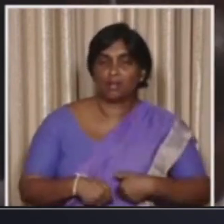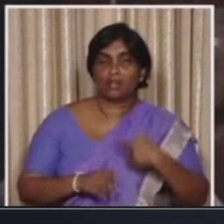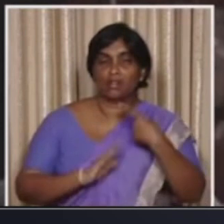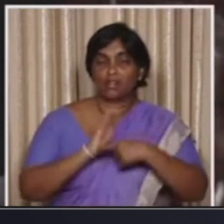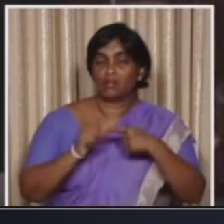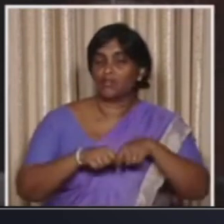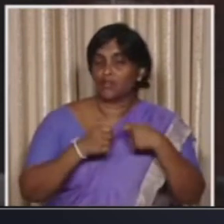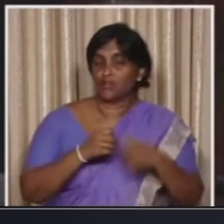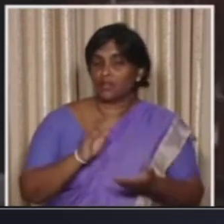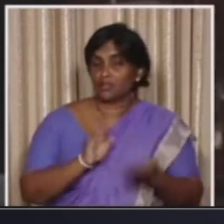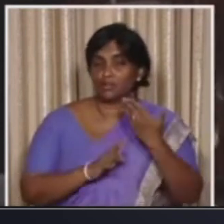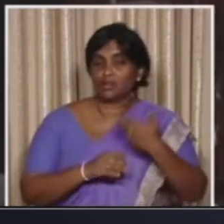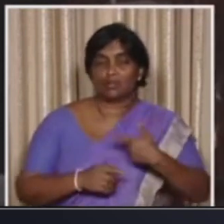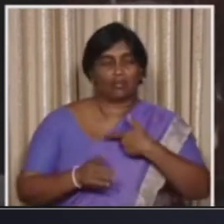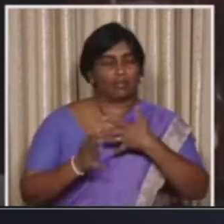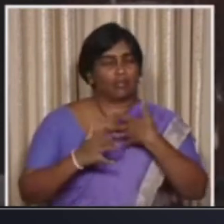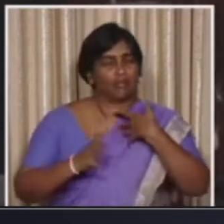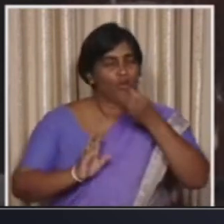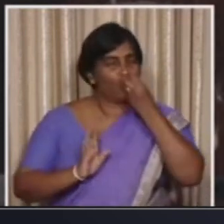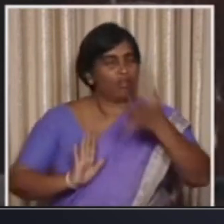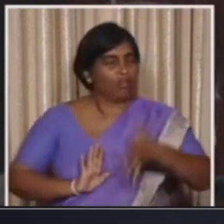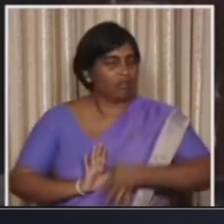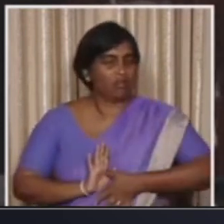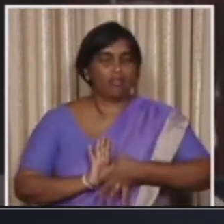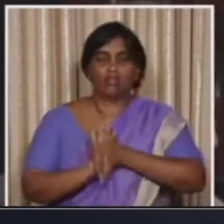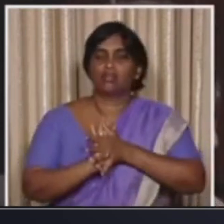රටේ උද්දමනේ බඩ පිට පොත්ත නැලවිලා තියෙන්නේ.